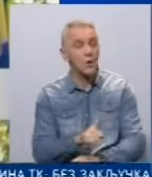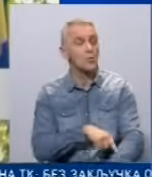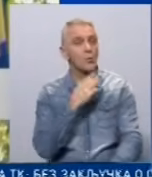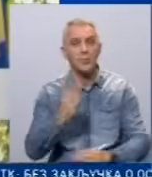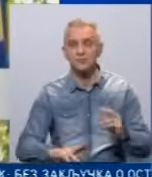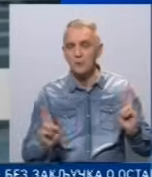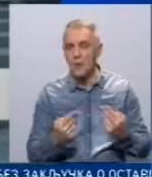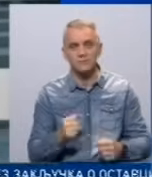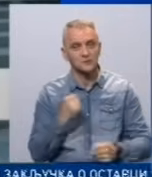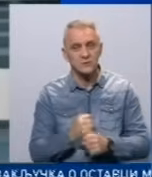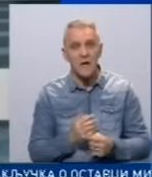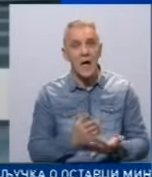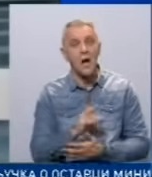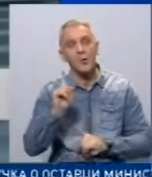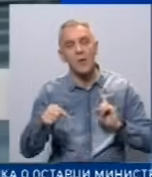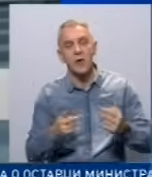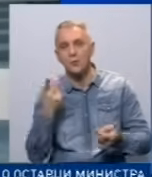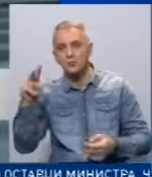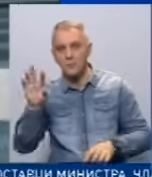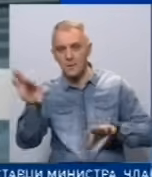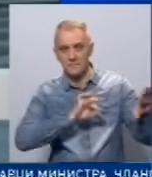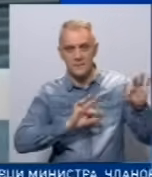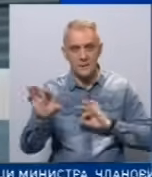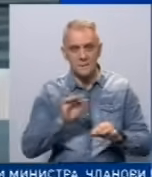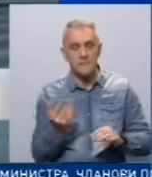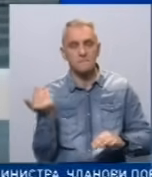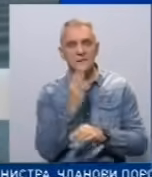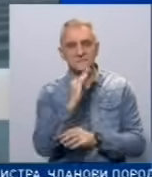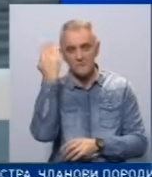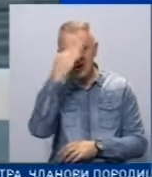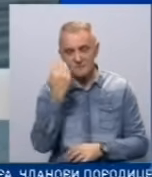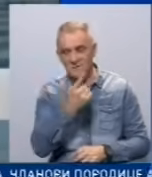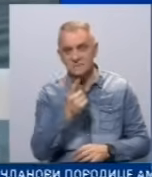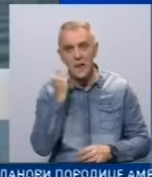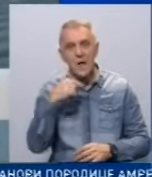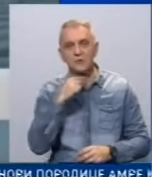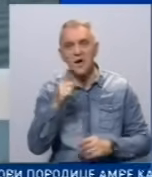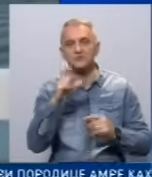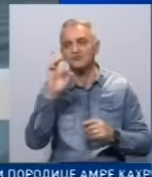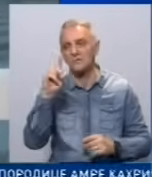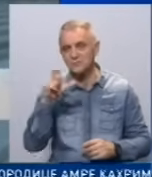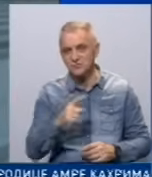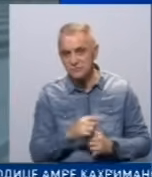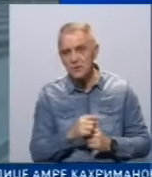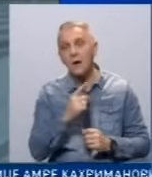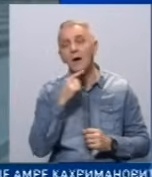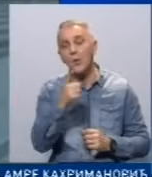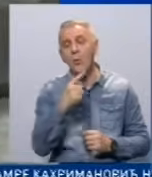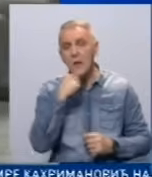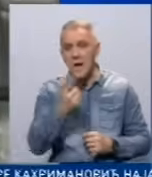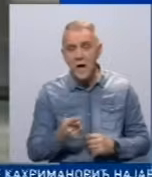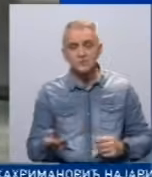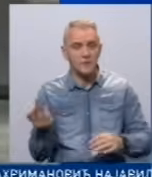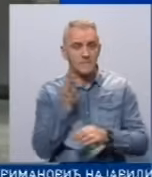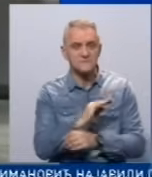da funkcioniše ako neko drugi bude birao predstavnike hrvatskog naroda, stav je predsjednika HDZ-a. On je istakao da su